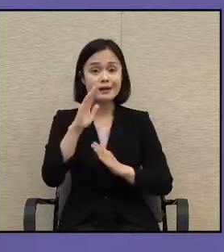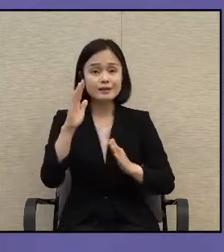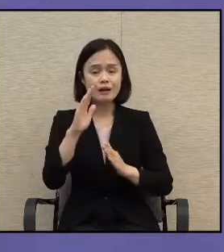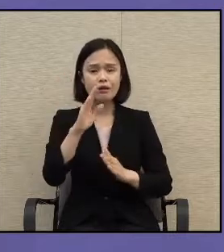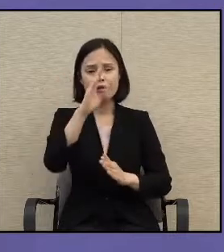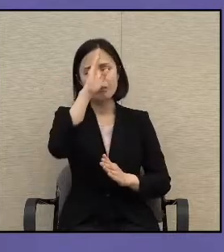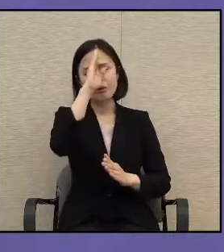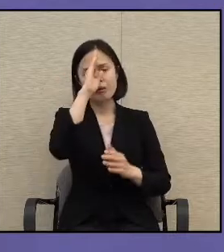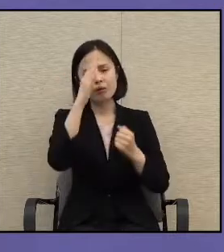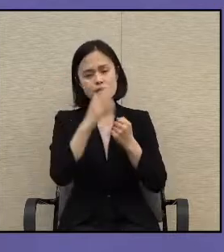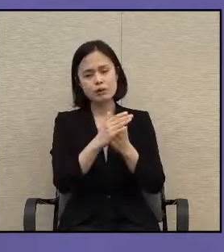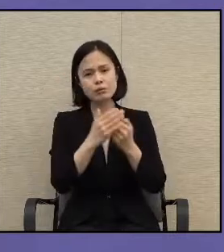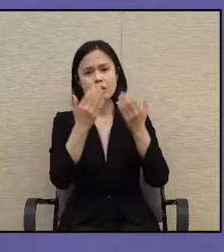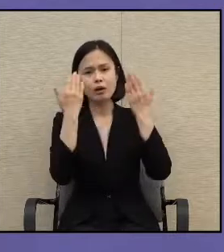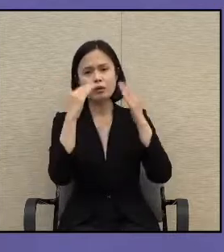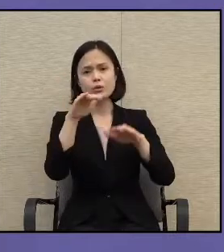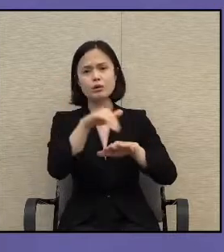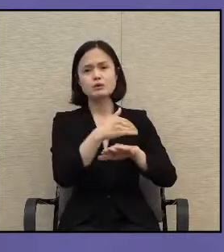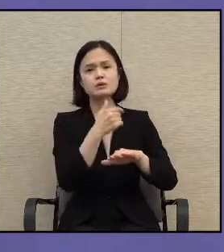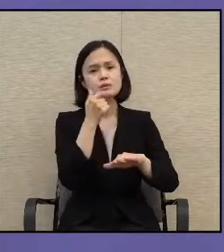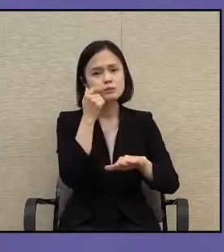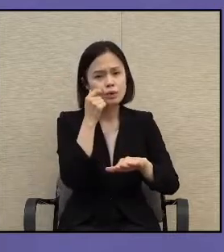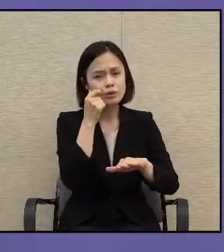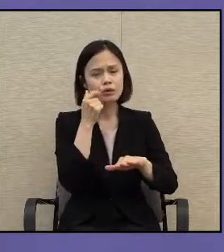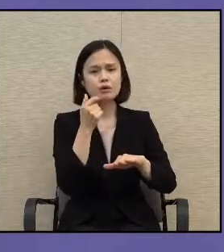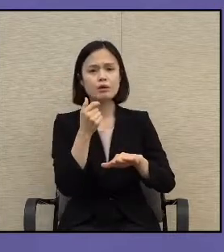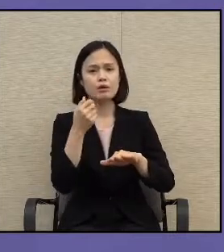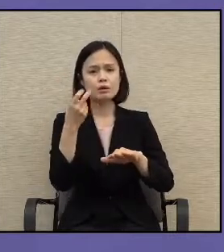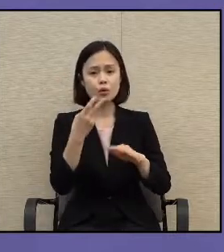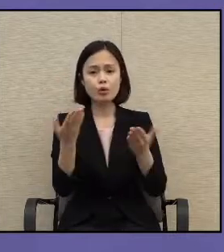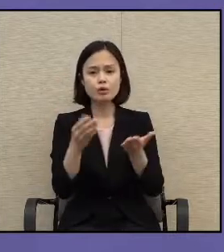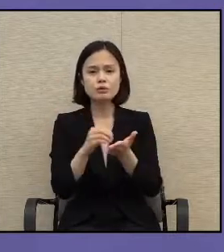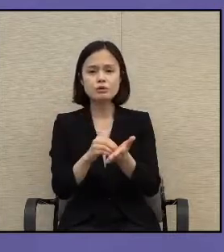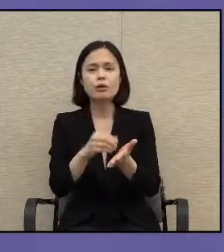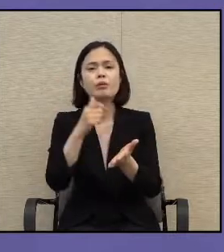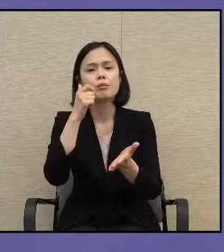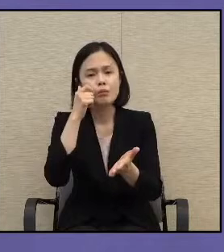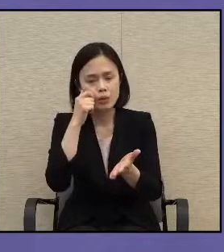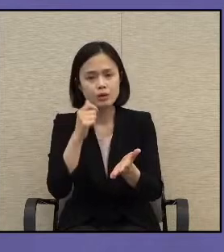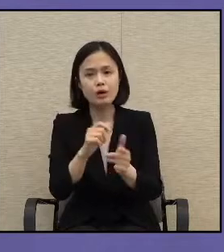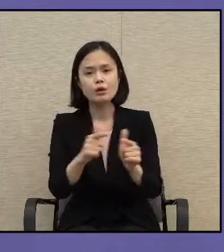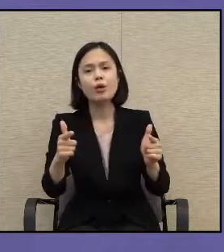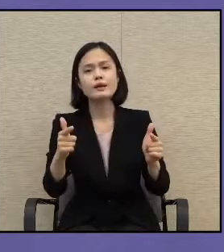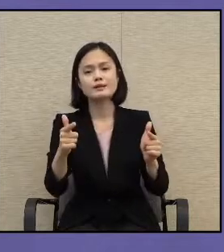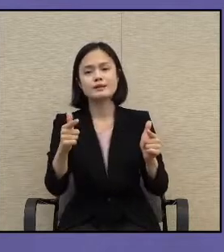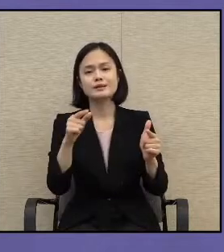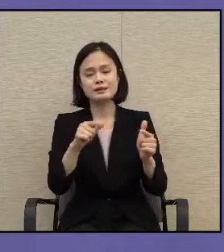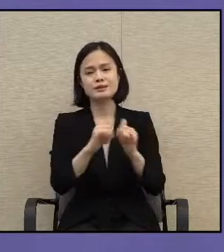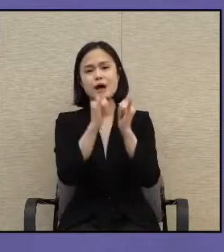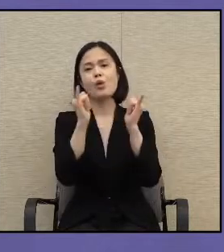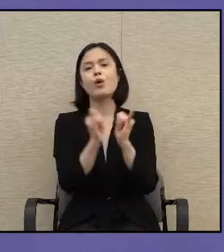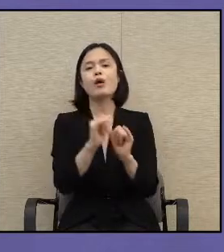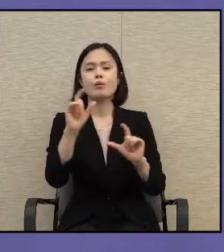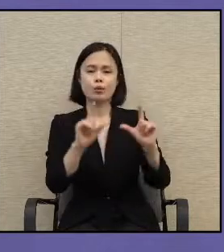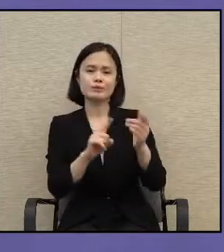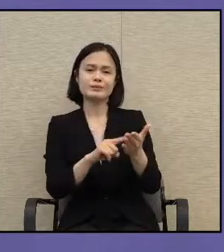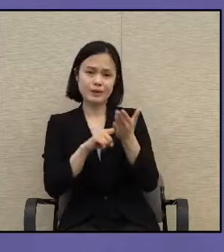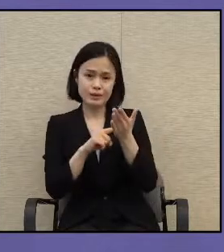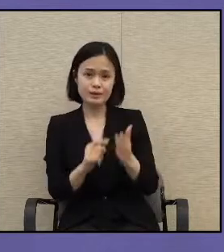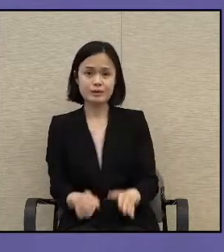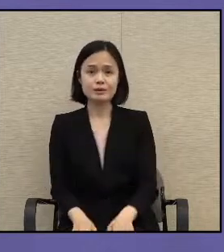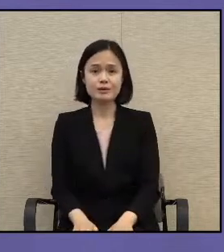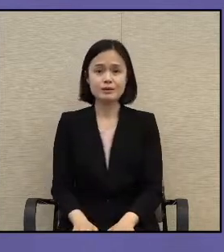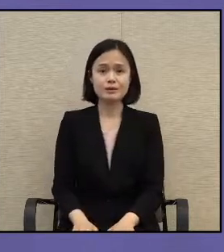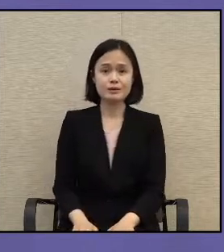것이고, 성인에서는 고용을 유지하는 것, 소득들, 이런 여러 가지 신분들이 달라질 것입니다. 그런